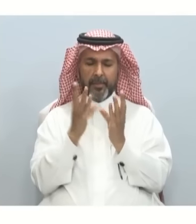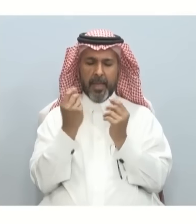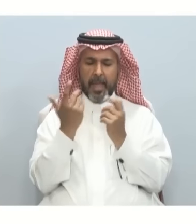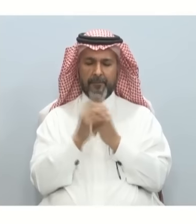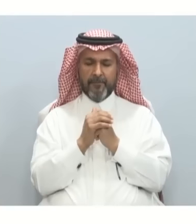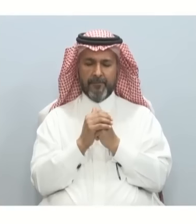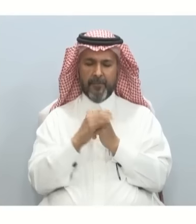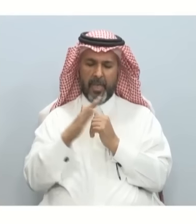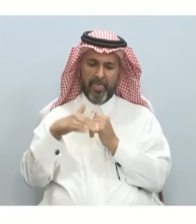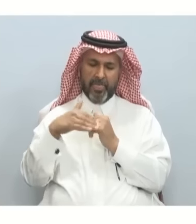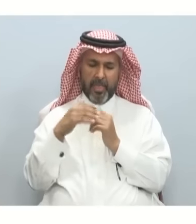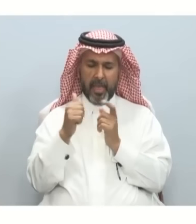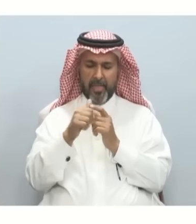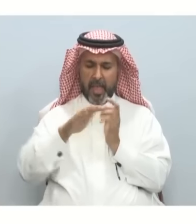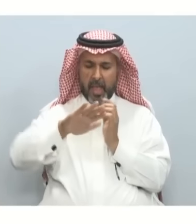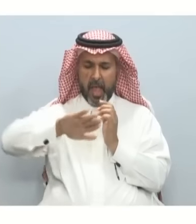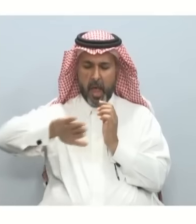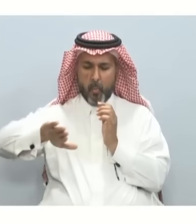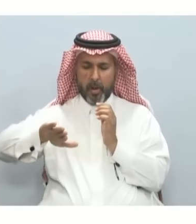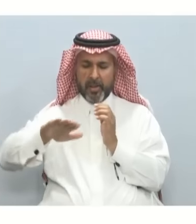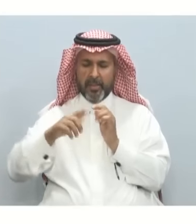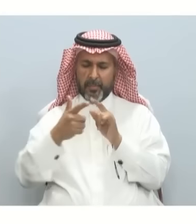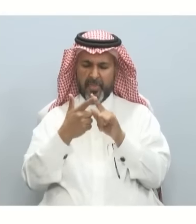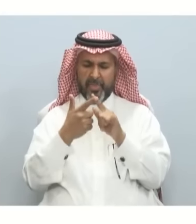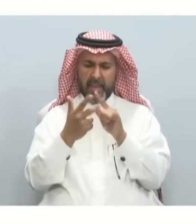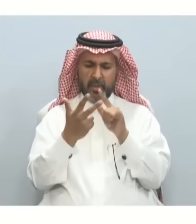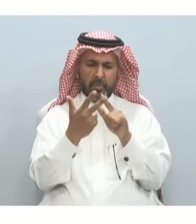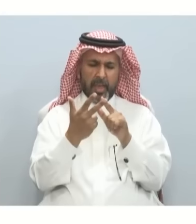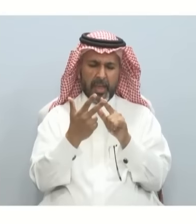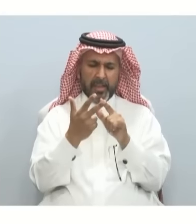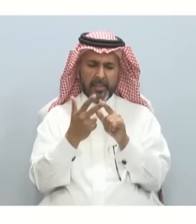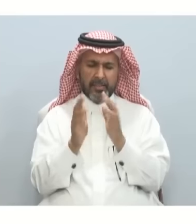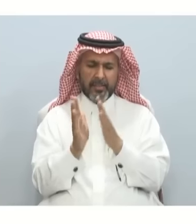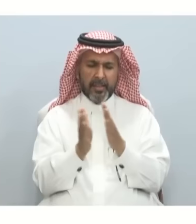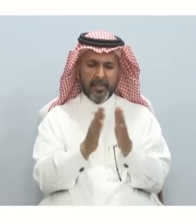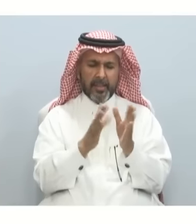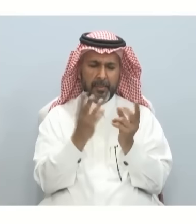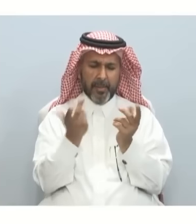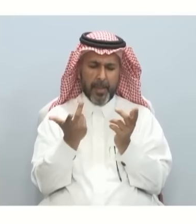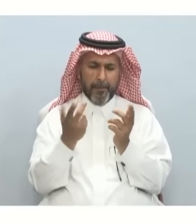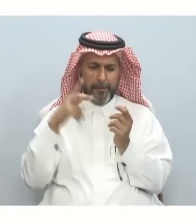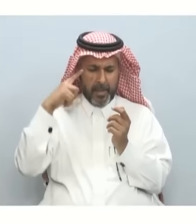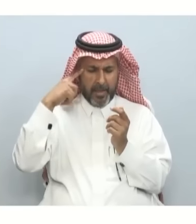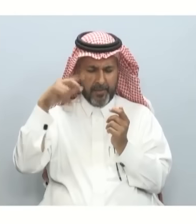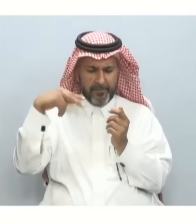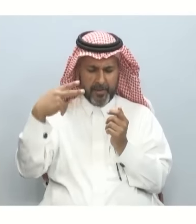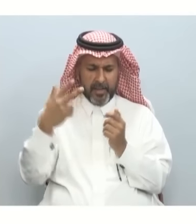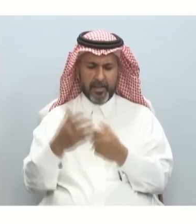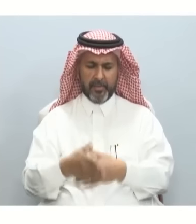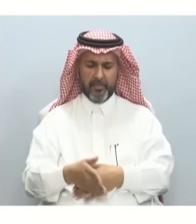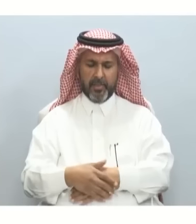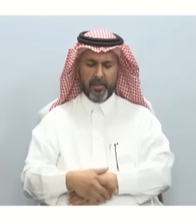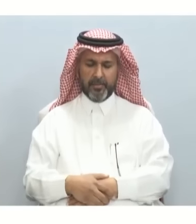اخرىين يمكن به ما ترتيب البيت هل تستطيعون مبدعين تفضلوا الله يسعدكم